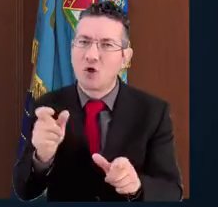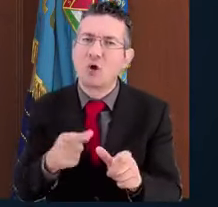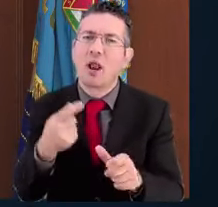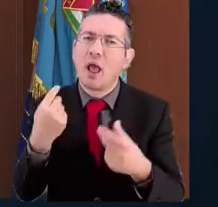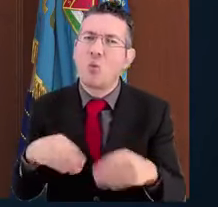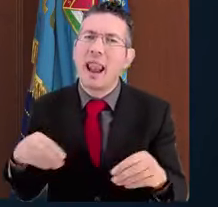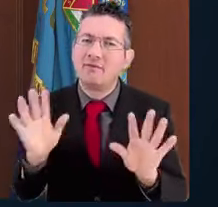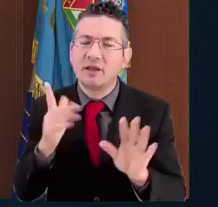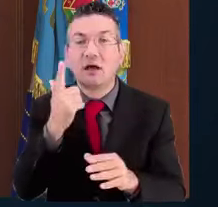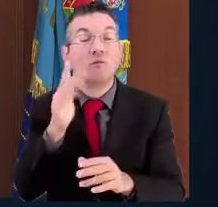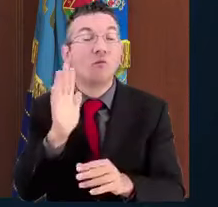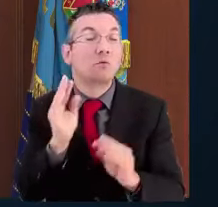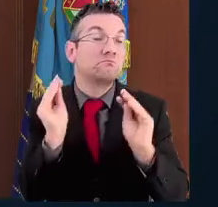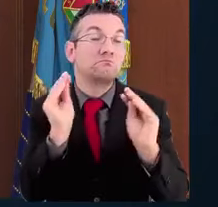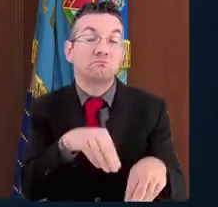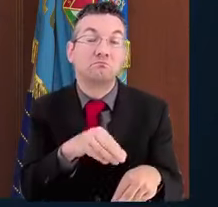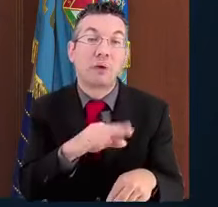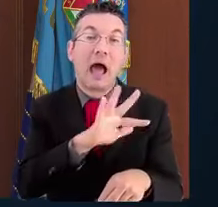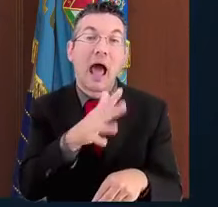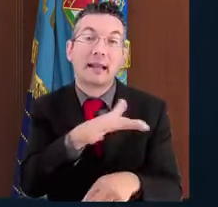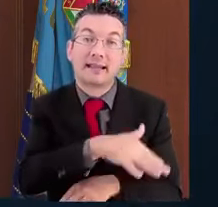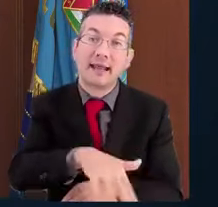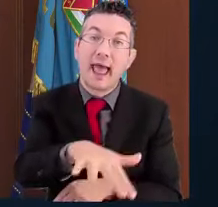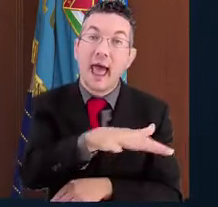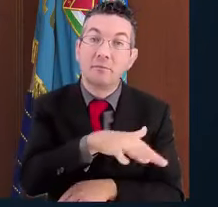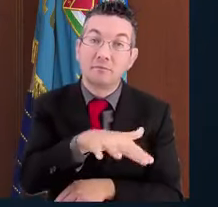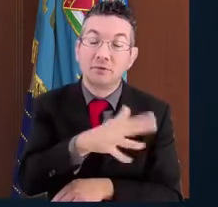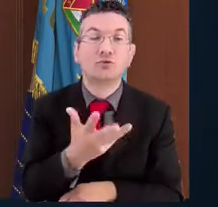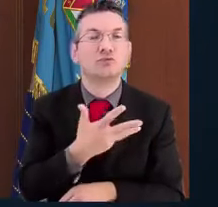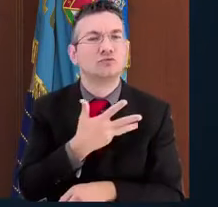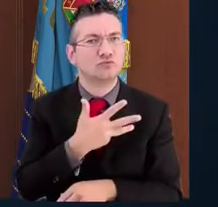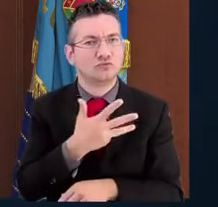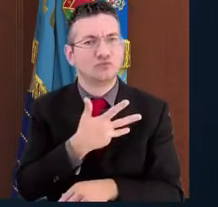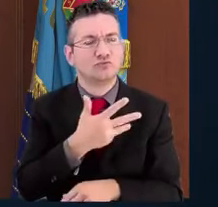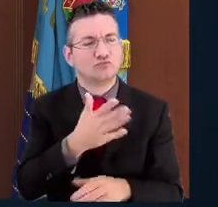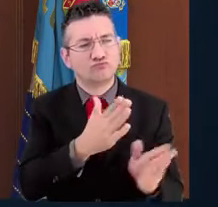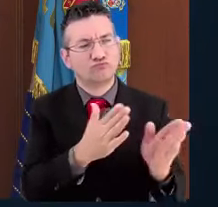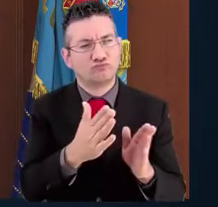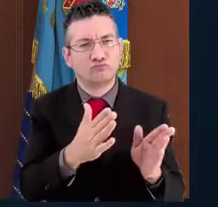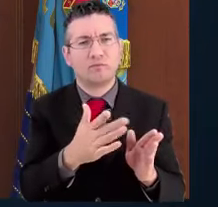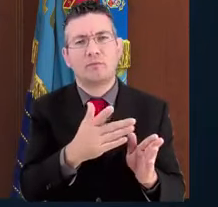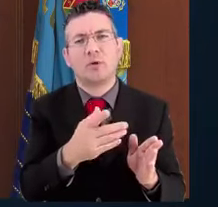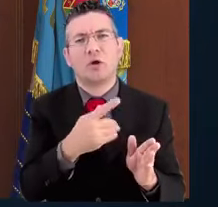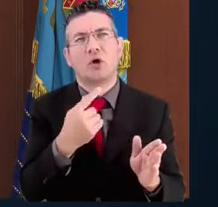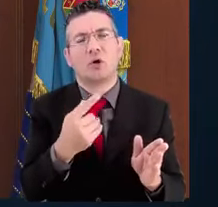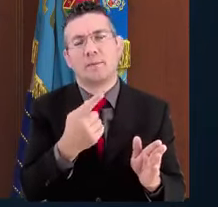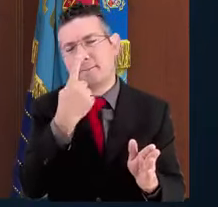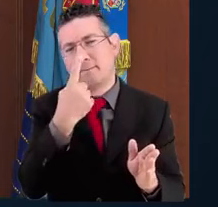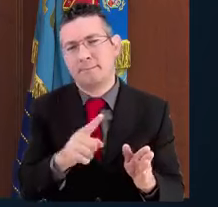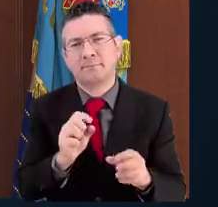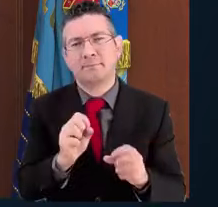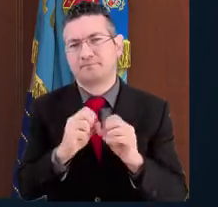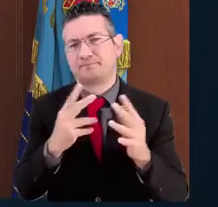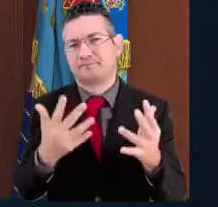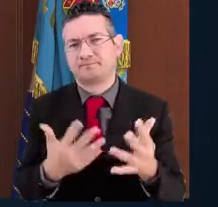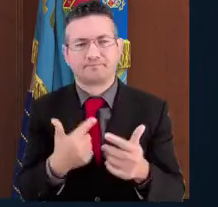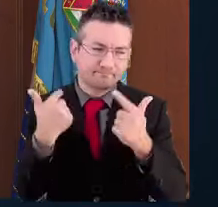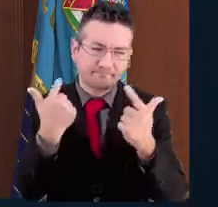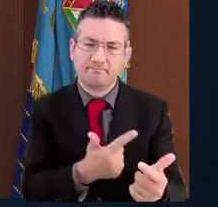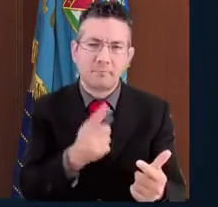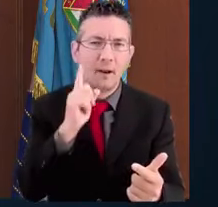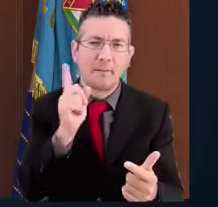in altri ambiti voi sapete che ci sono settori che non hanno sofferto in modo particolare per la pandemia anzi in alcuni casi sono andati meglio